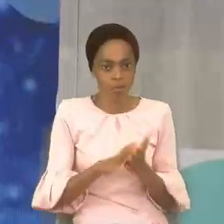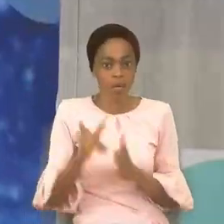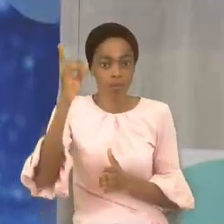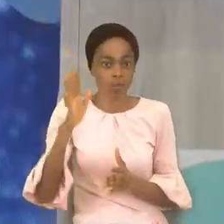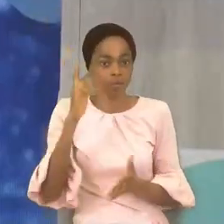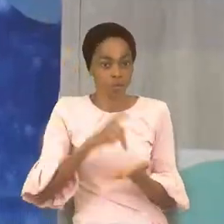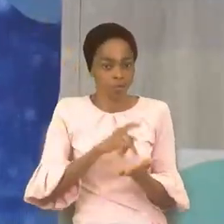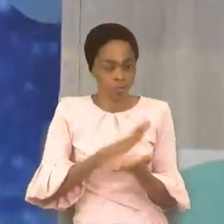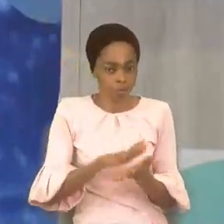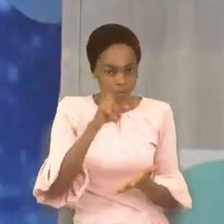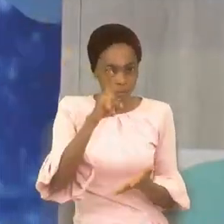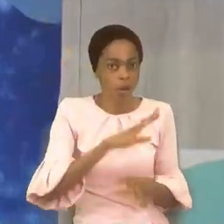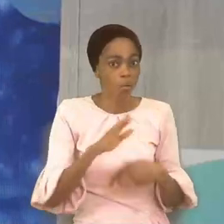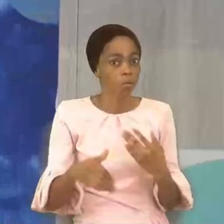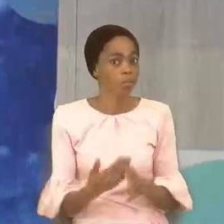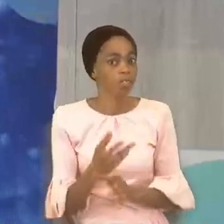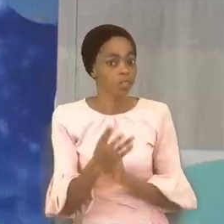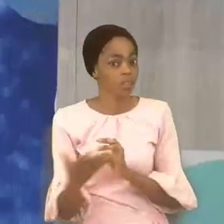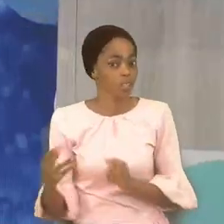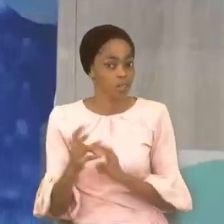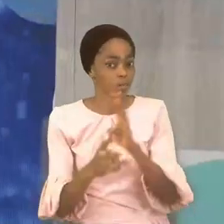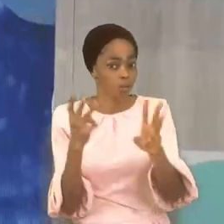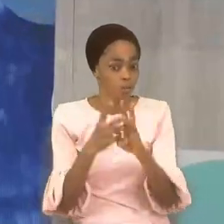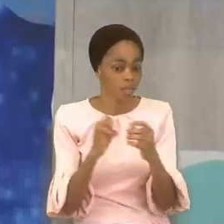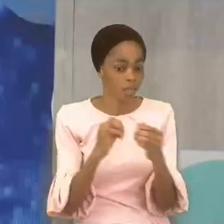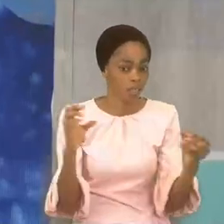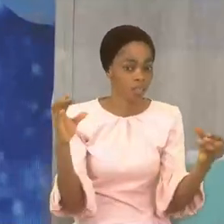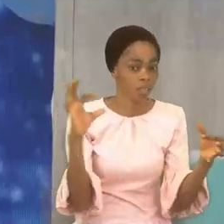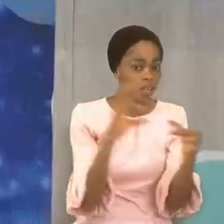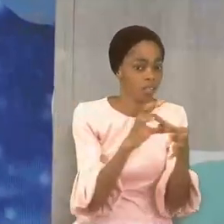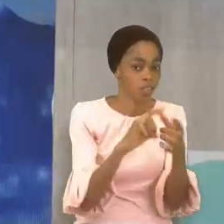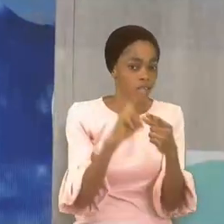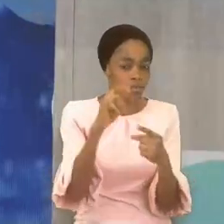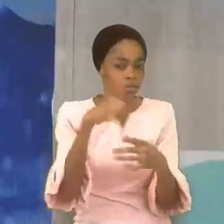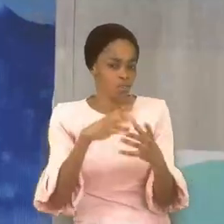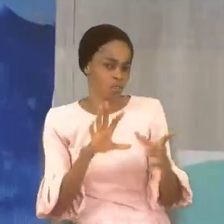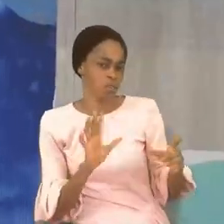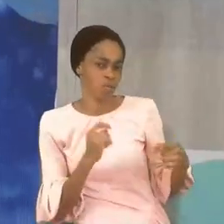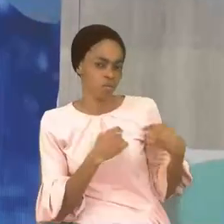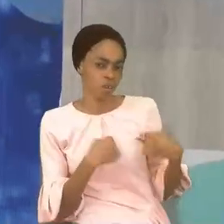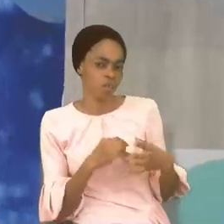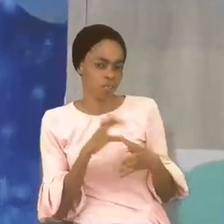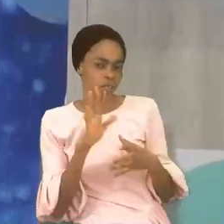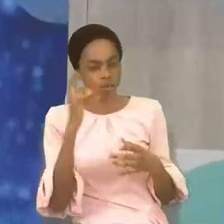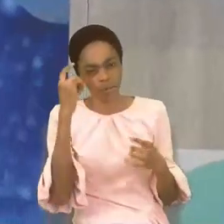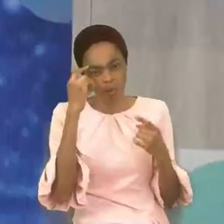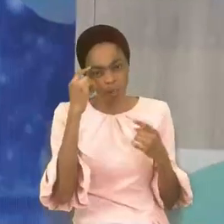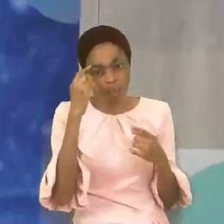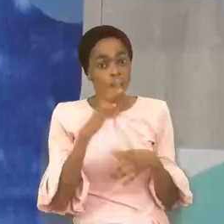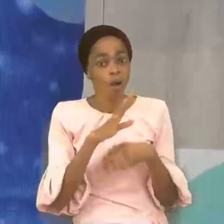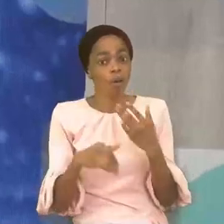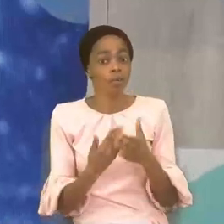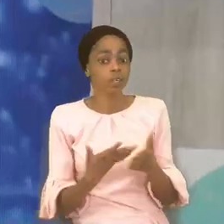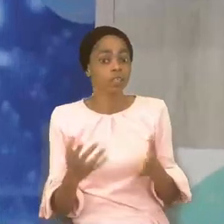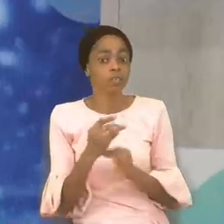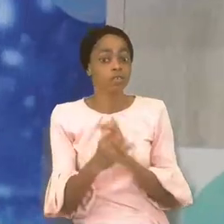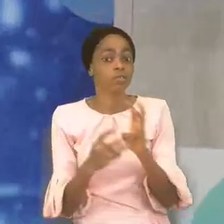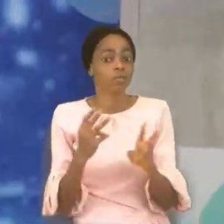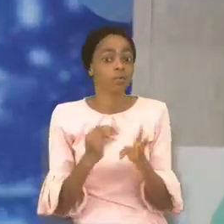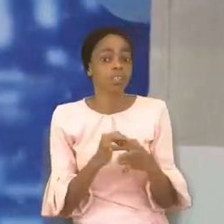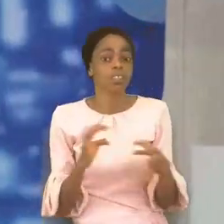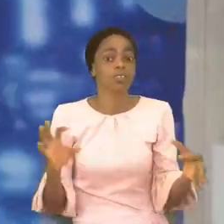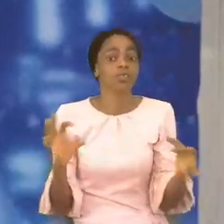Et toutes les choses du monde qui s'attachent à toi dans ton cœur, toutes les choses du monde